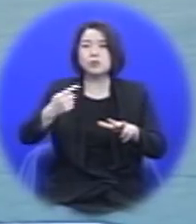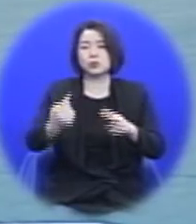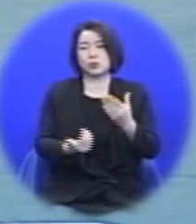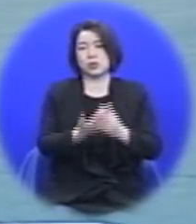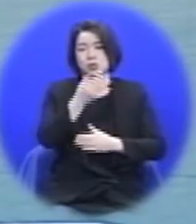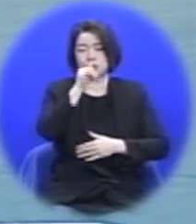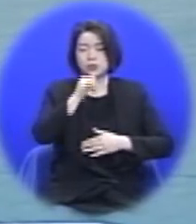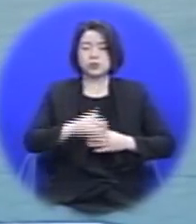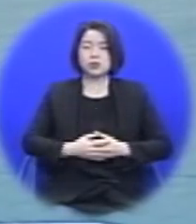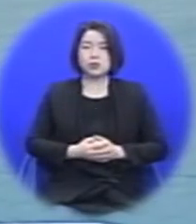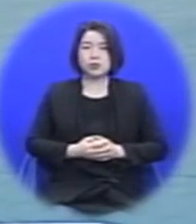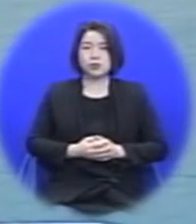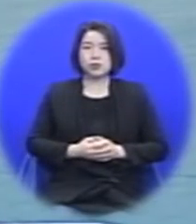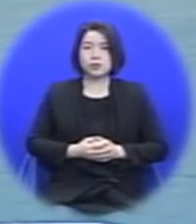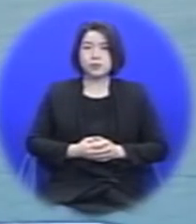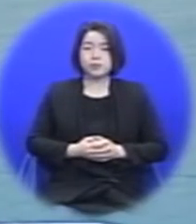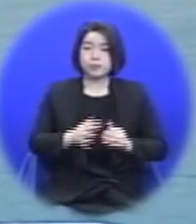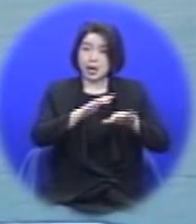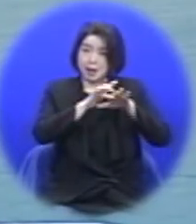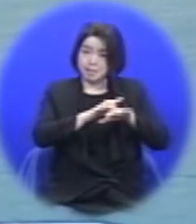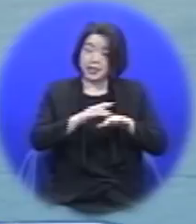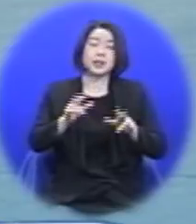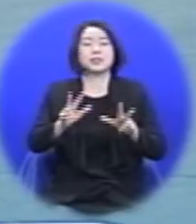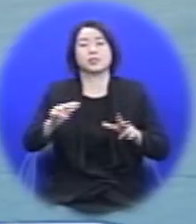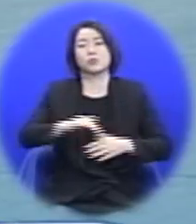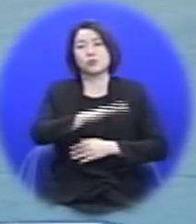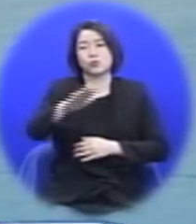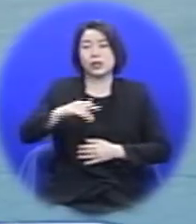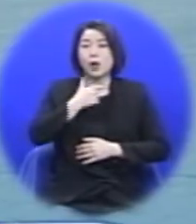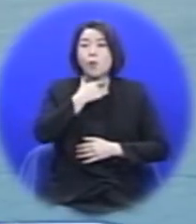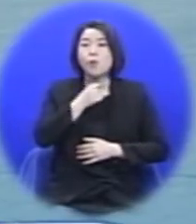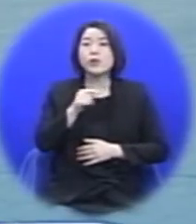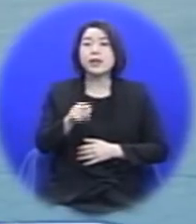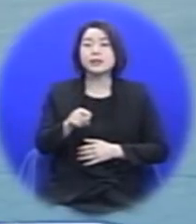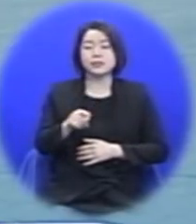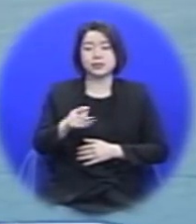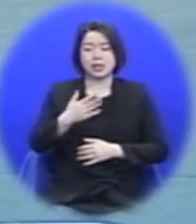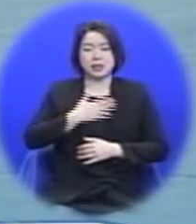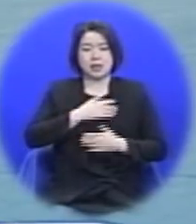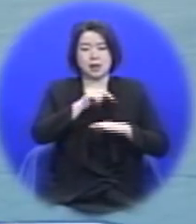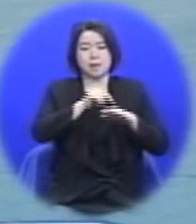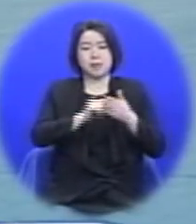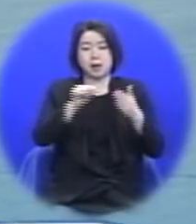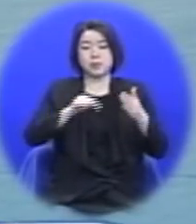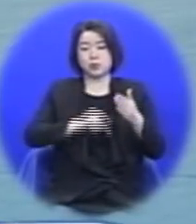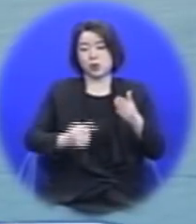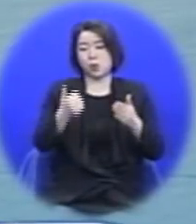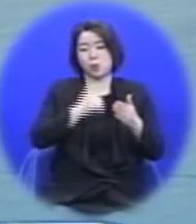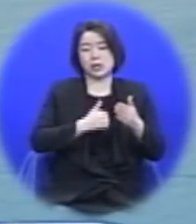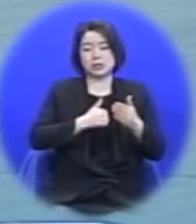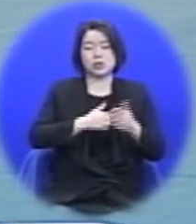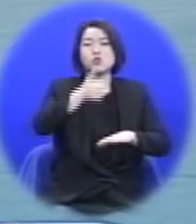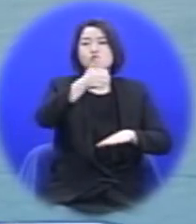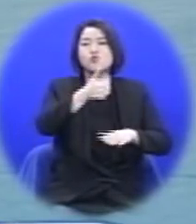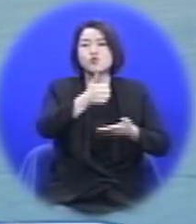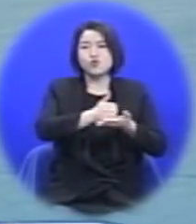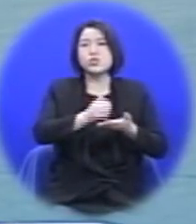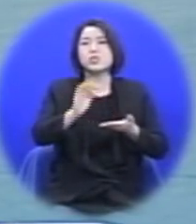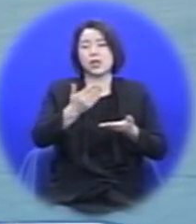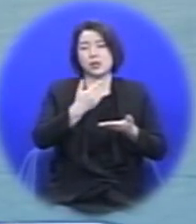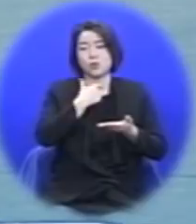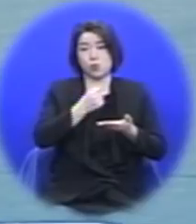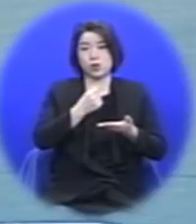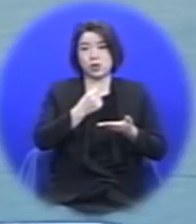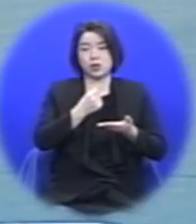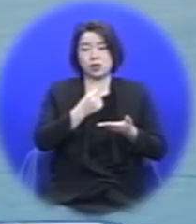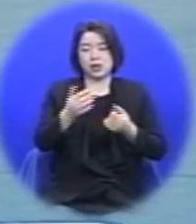있습니다. 마귀가 지금 우리에게 원하는 것은 우리의 마음속에 들어와서 주인이 되는 것입니다.